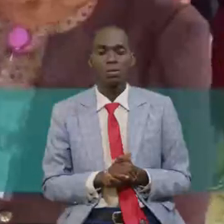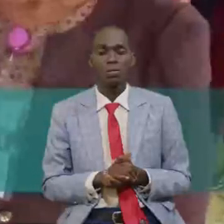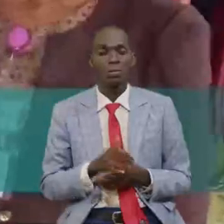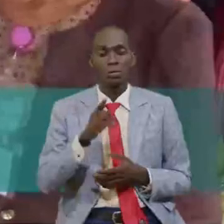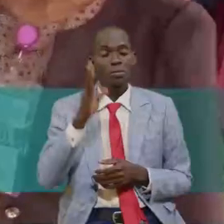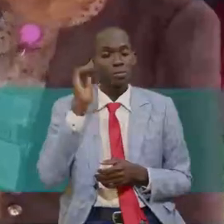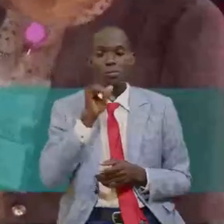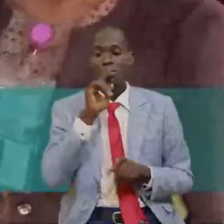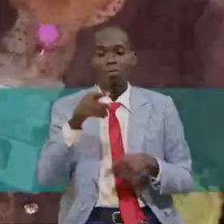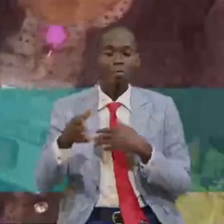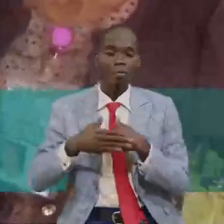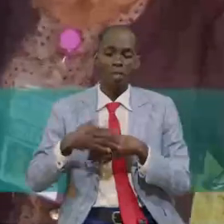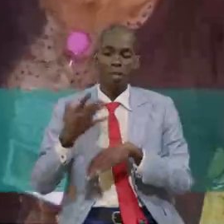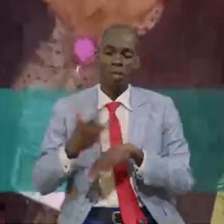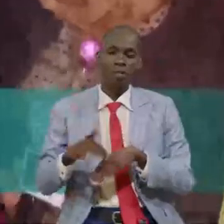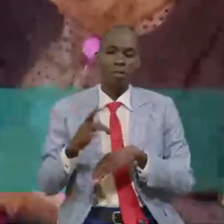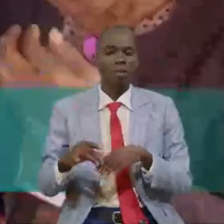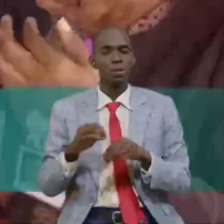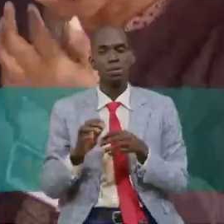Tu ne repartiras pas les mains vides.